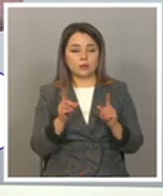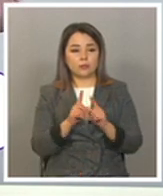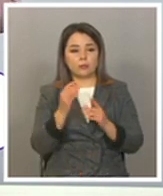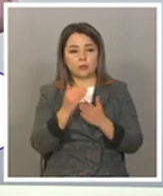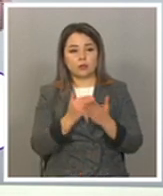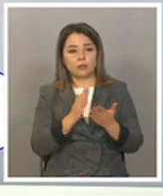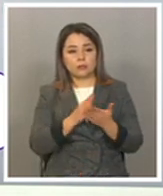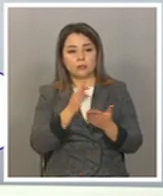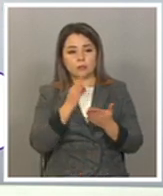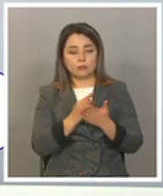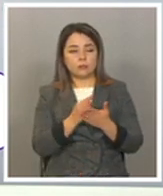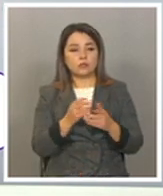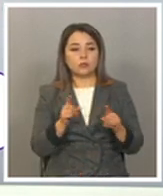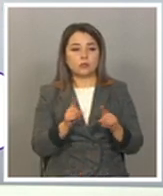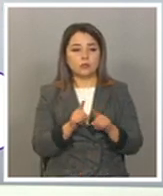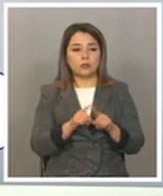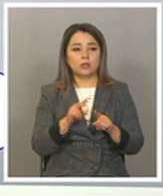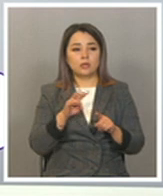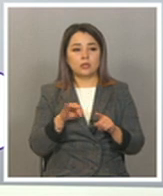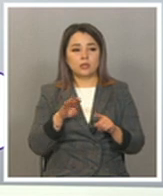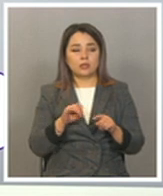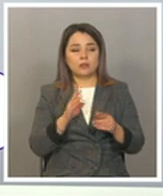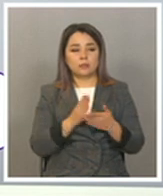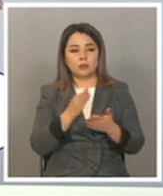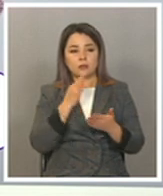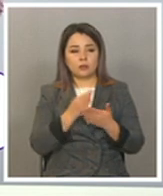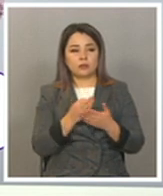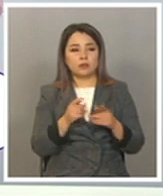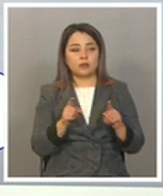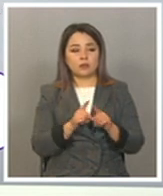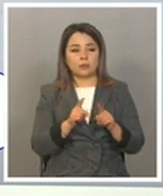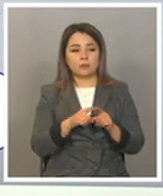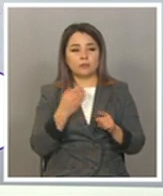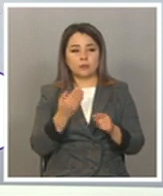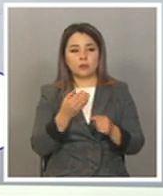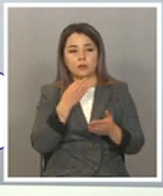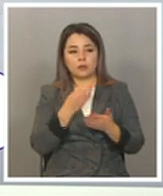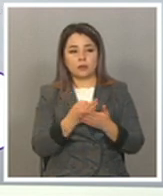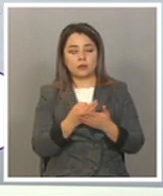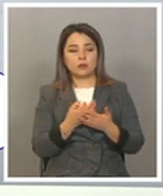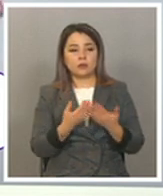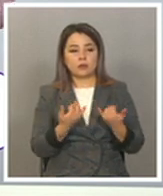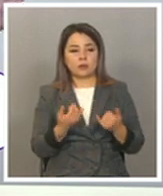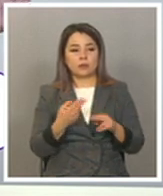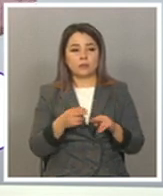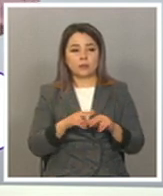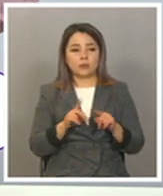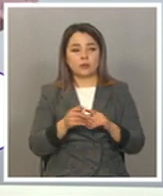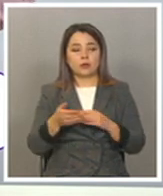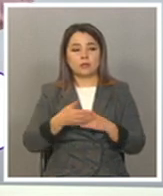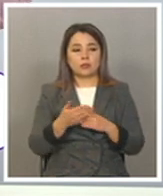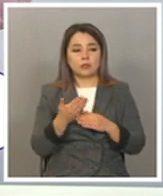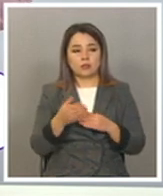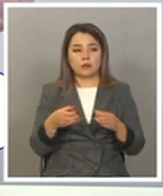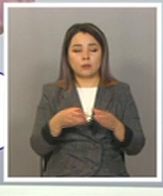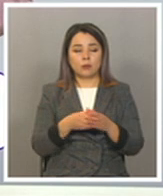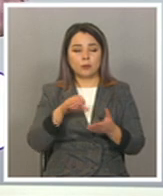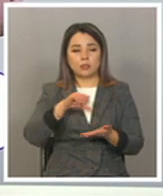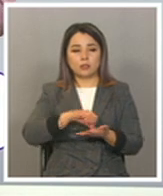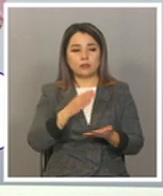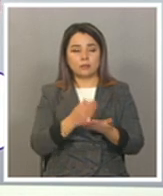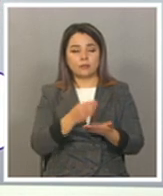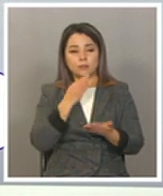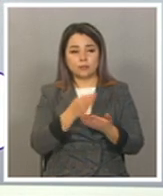орналасқан элементтердің литийден цезийге қарай қосылыстардың сыртқы қабаттағы электрон саны